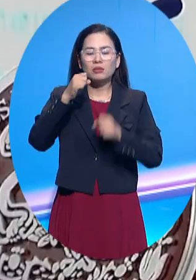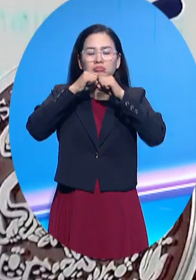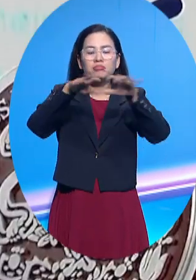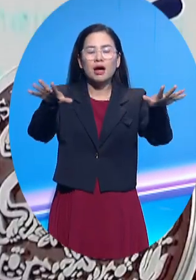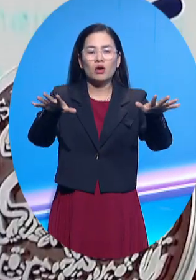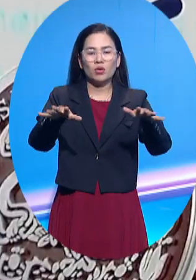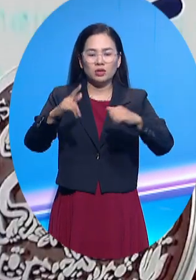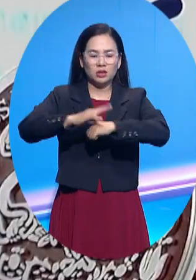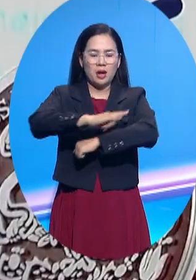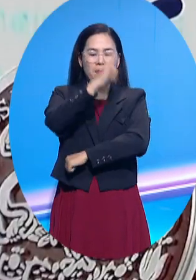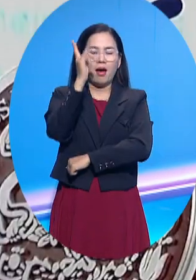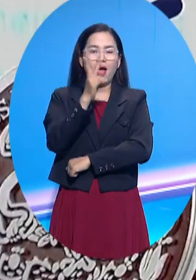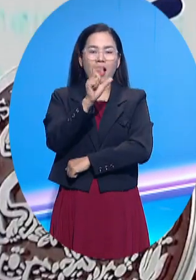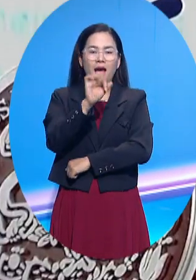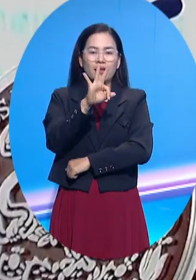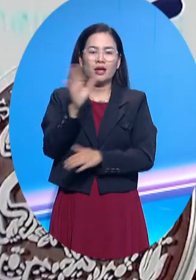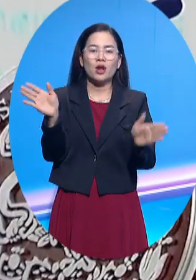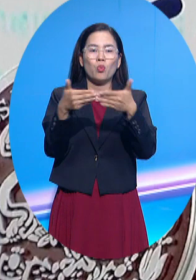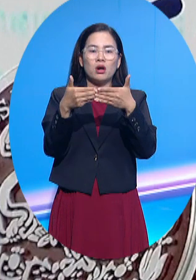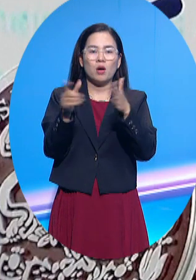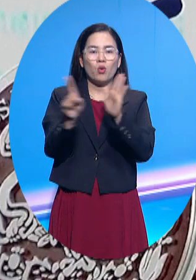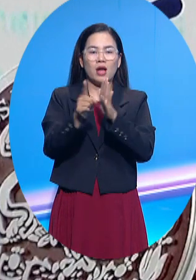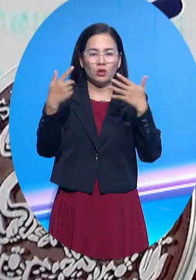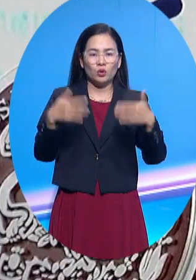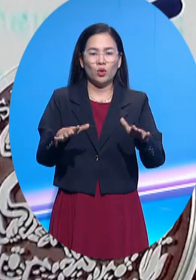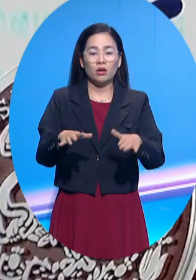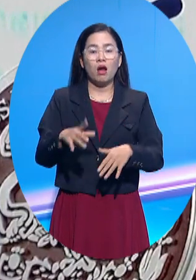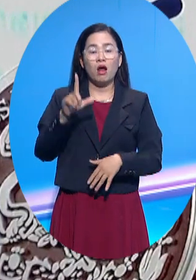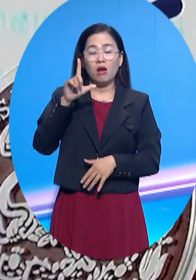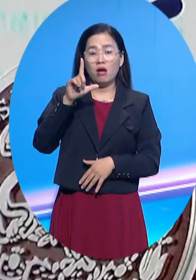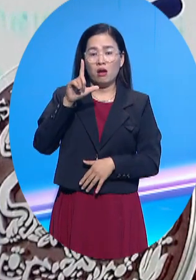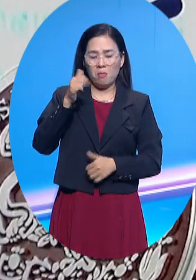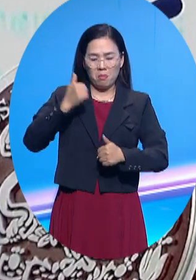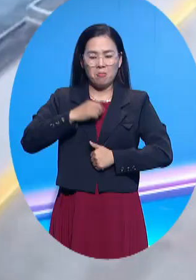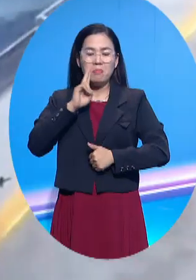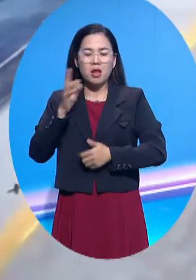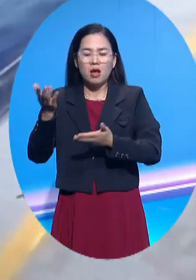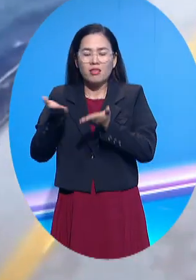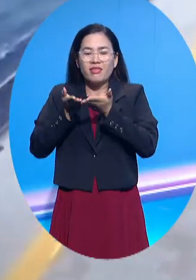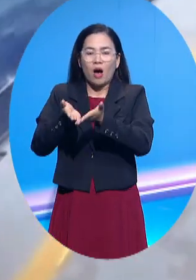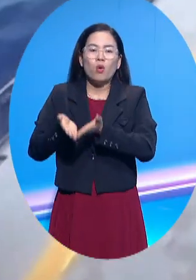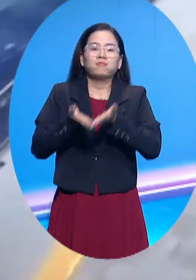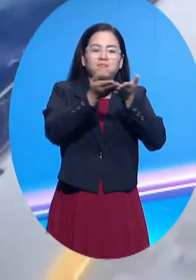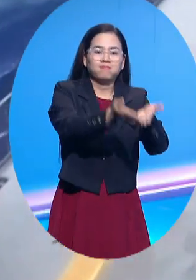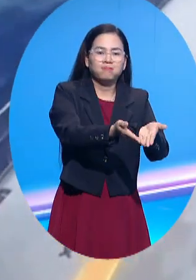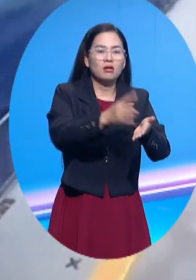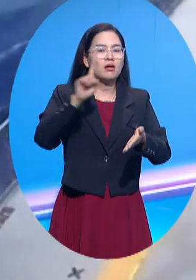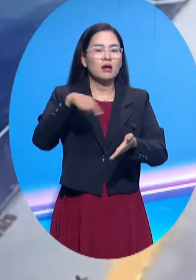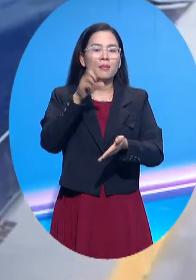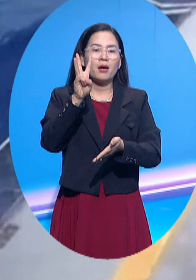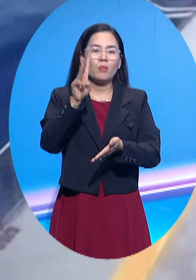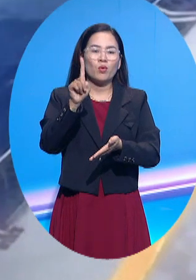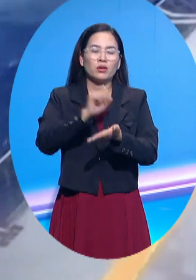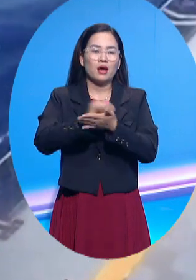sân bay quốc tế chính của Haiti đã đóng cửa trong 1 tháng qua Lực Lượng Hải quân nước này phải đưa Tàu tới vùng biển gần đó ngày 31 tháng